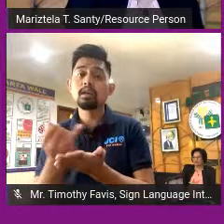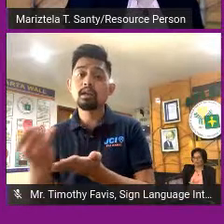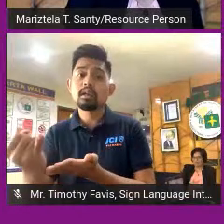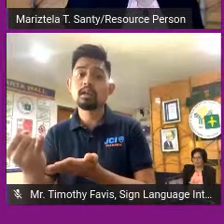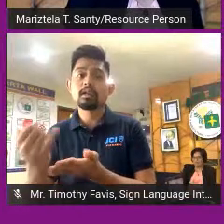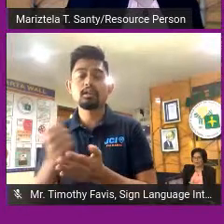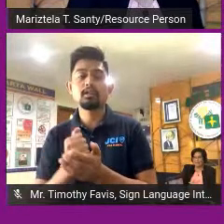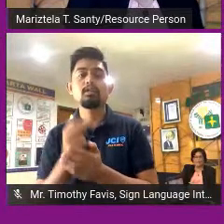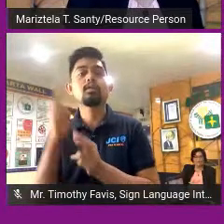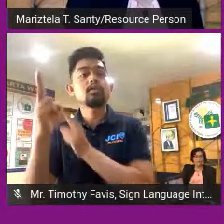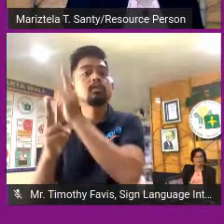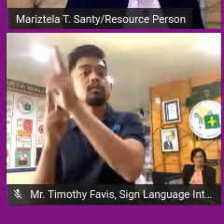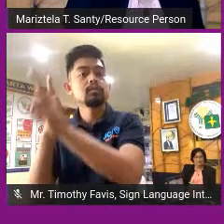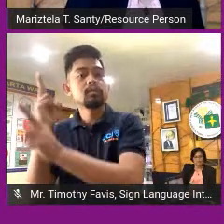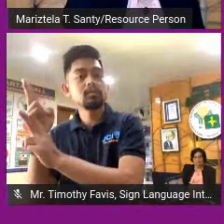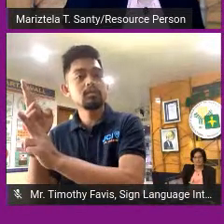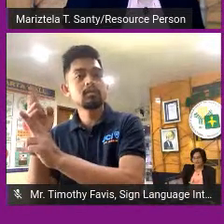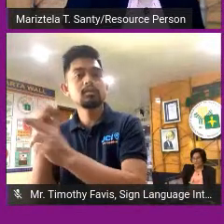what is the universal